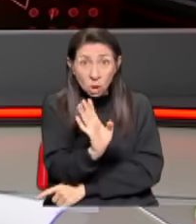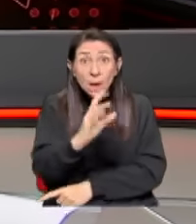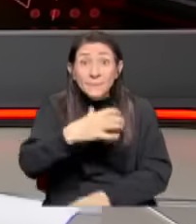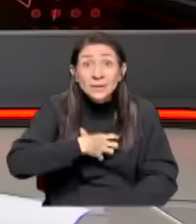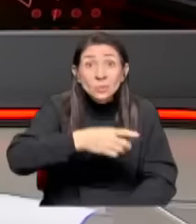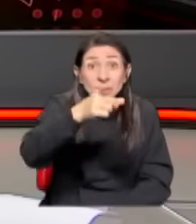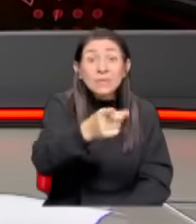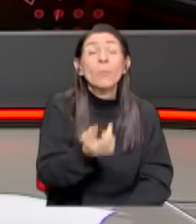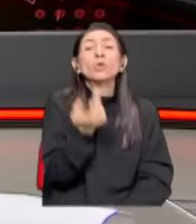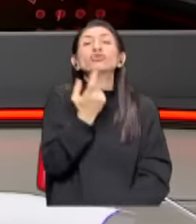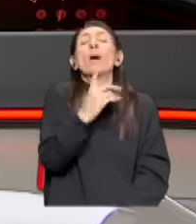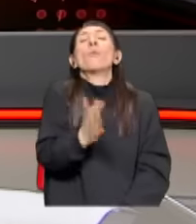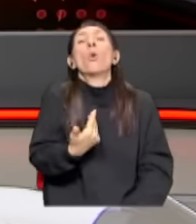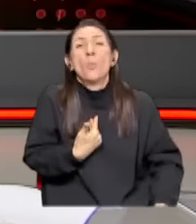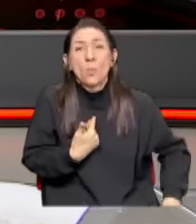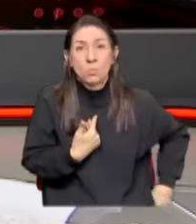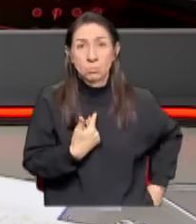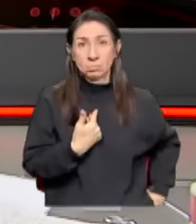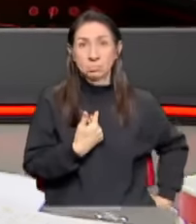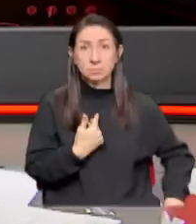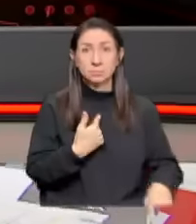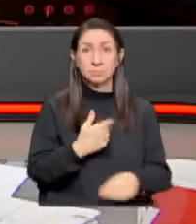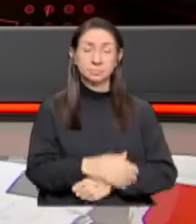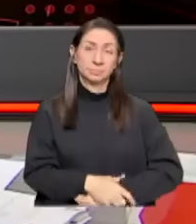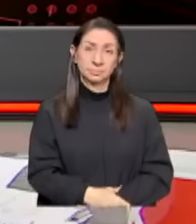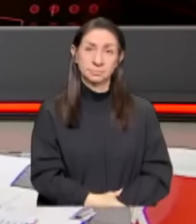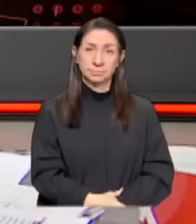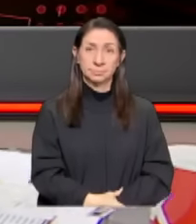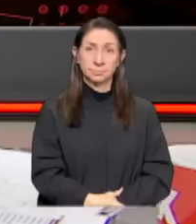Patron sizsiniz diye boşa söylemiyorum.